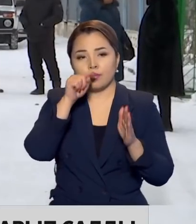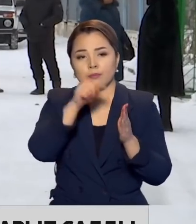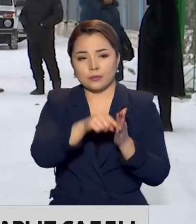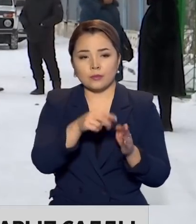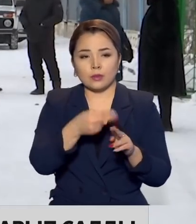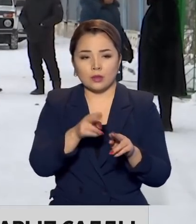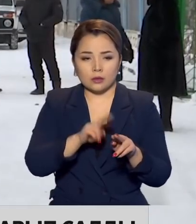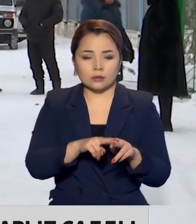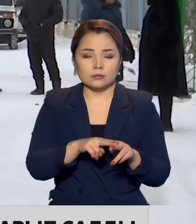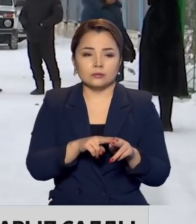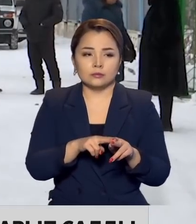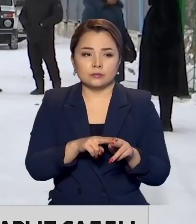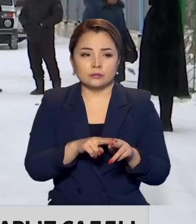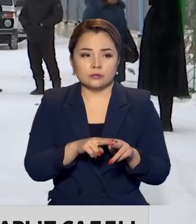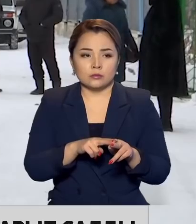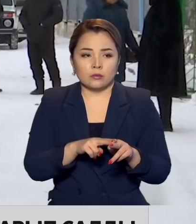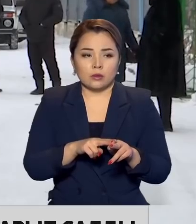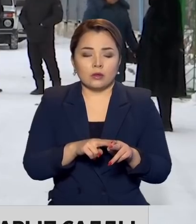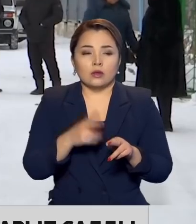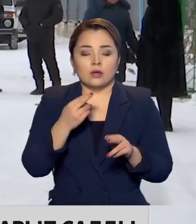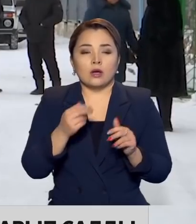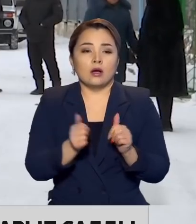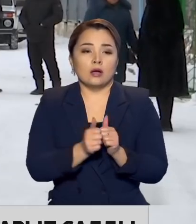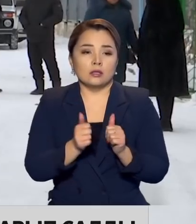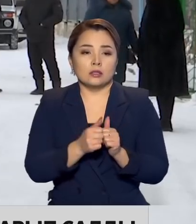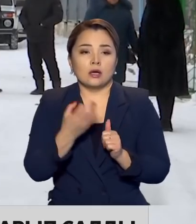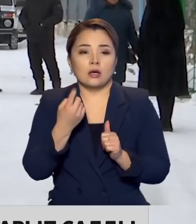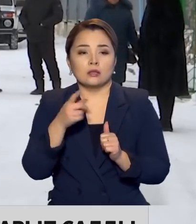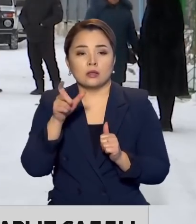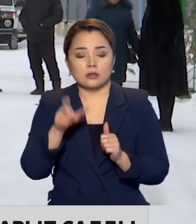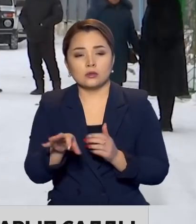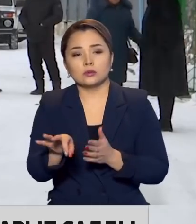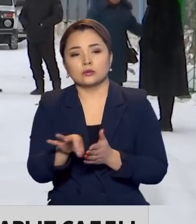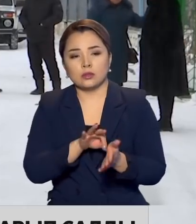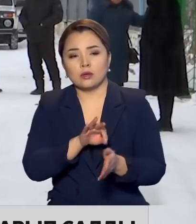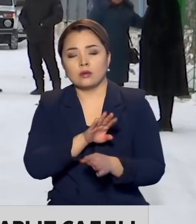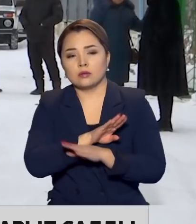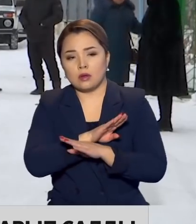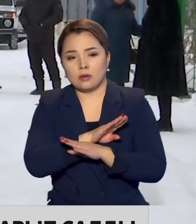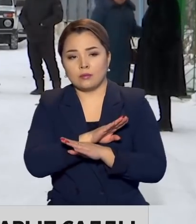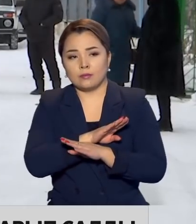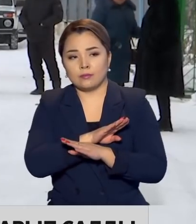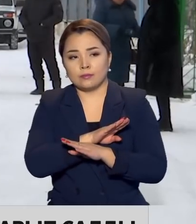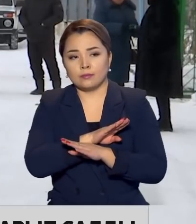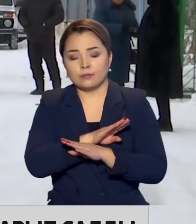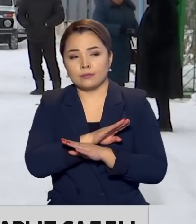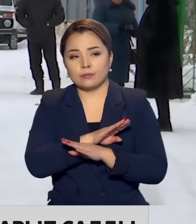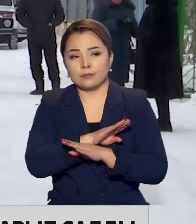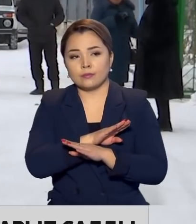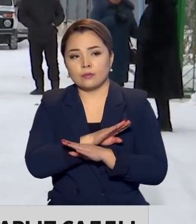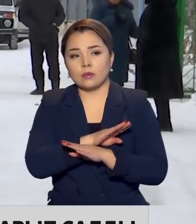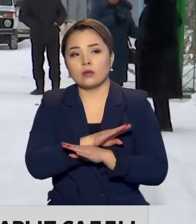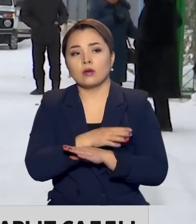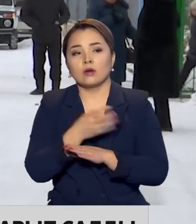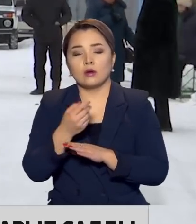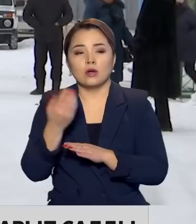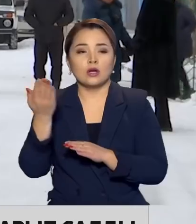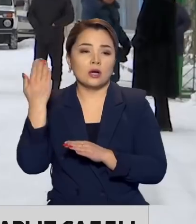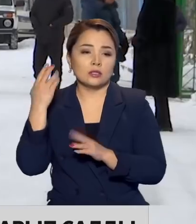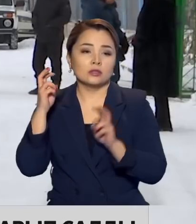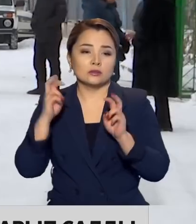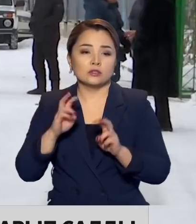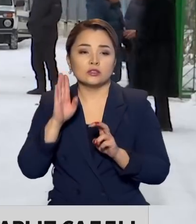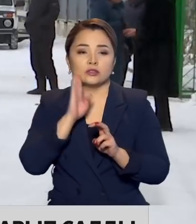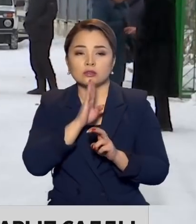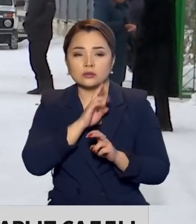попали. Сол қасында тағы бір кісі болған дейді. Онда сразу насмерть кетті. Артында тағы бір келіншек па,